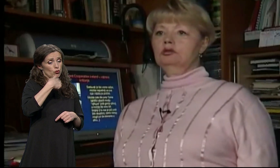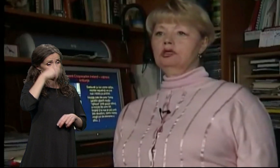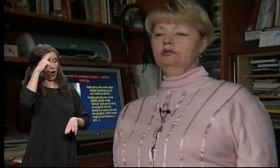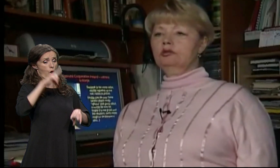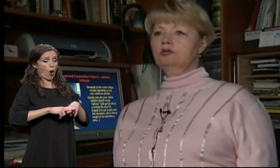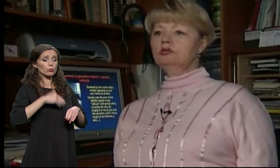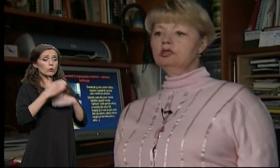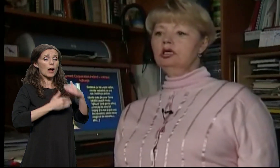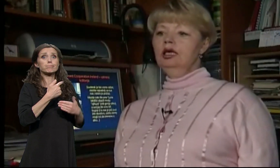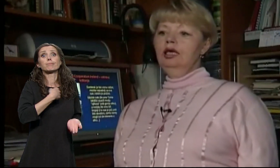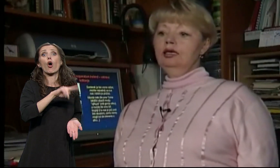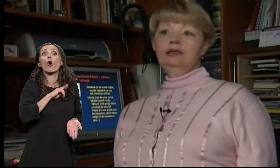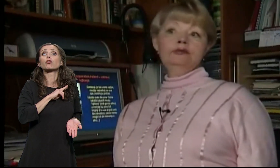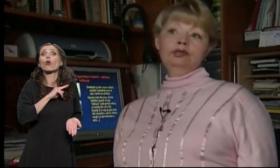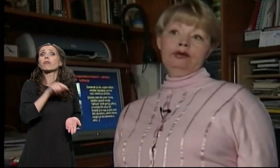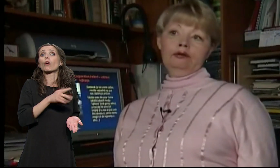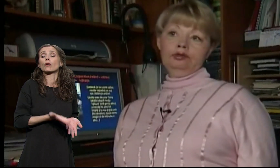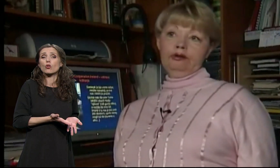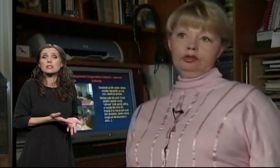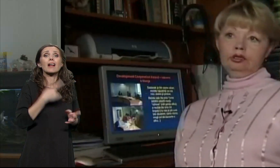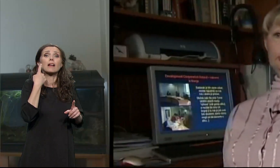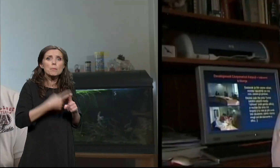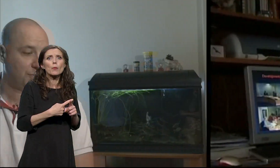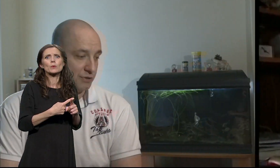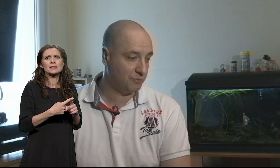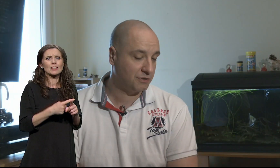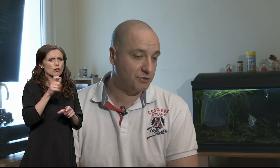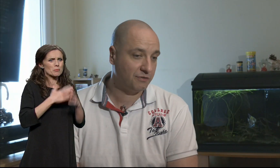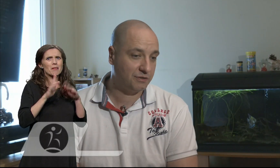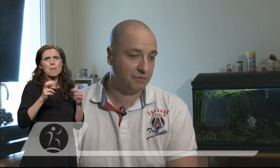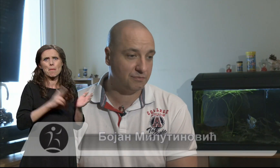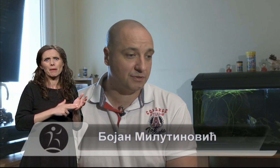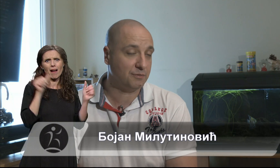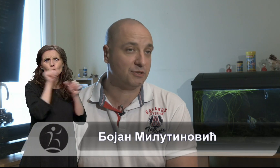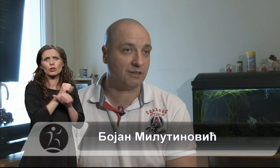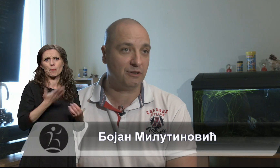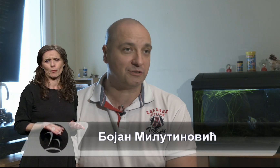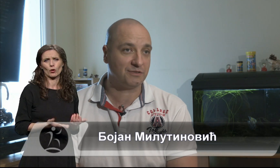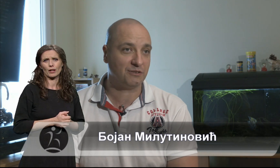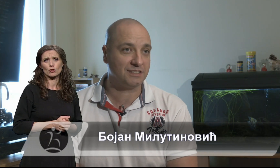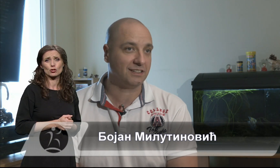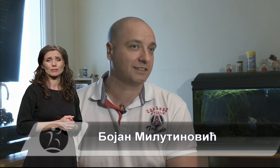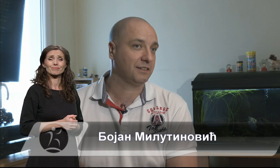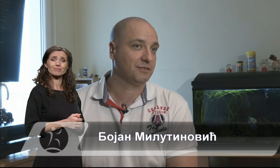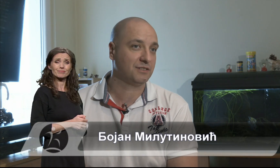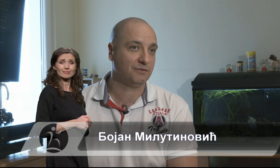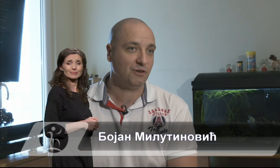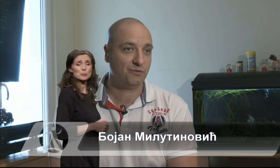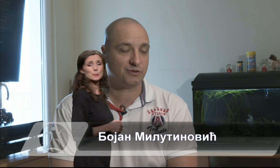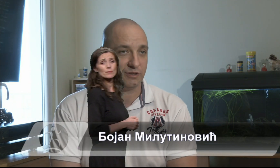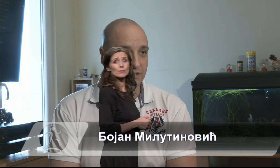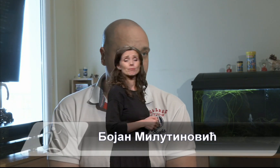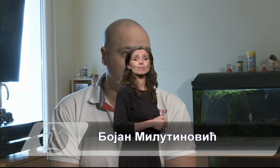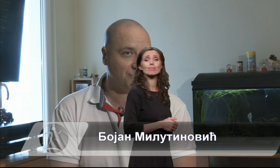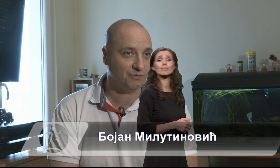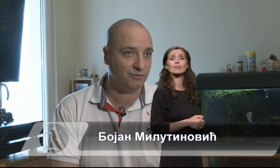o čemu ste učili i da imate pravo da pogrešite. Samostalni život je isto kao i kod svih ostalih, jednostavno